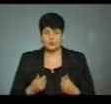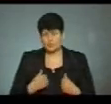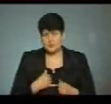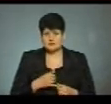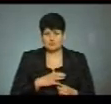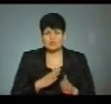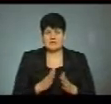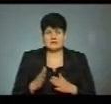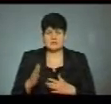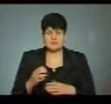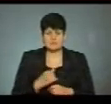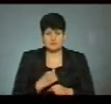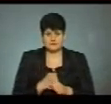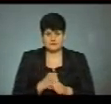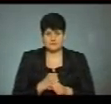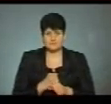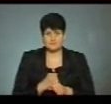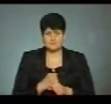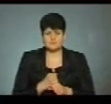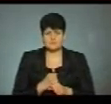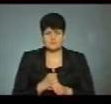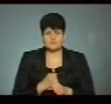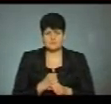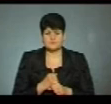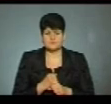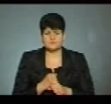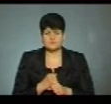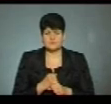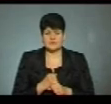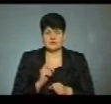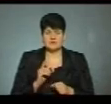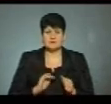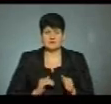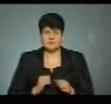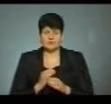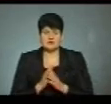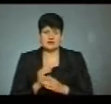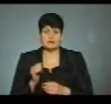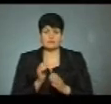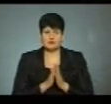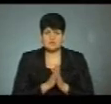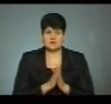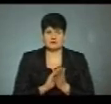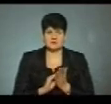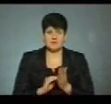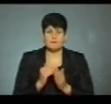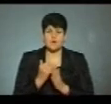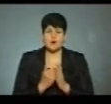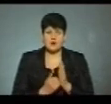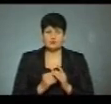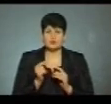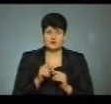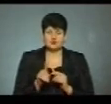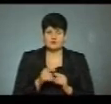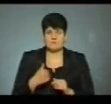ціла система вистроєна. Під нас навіть підприємці попросили айтішників, щоб прописали програму. Для того, щоб